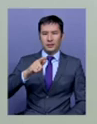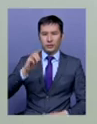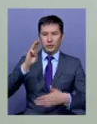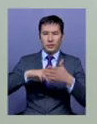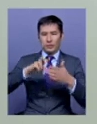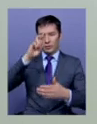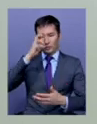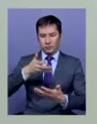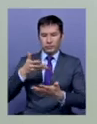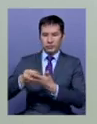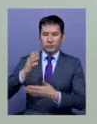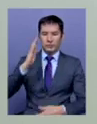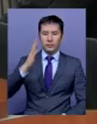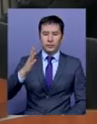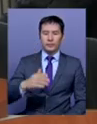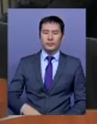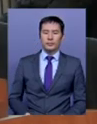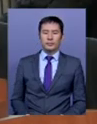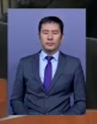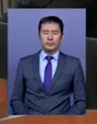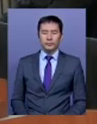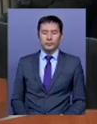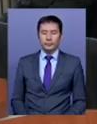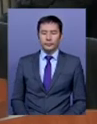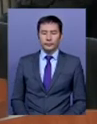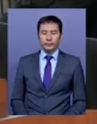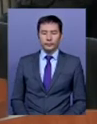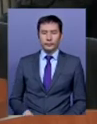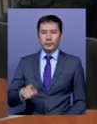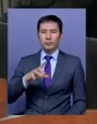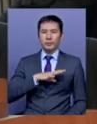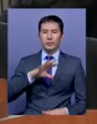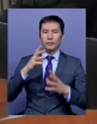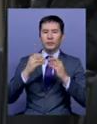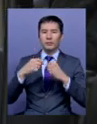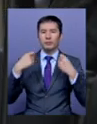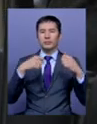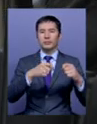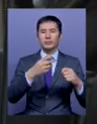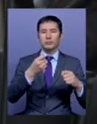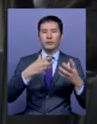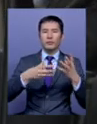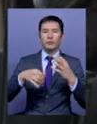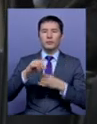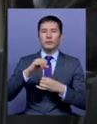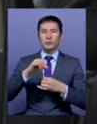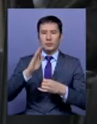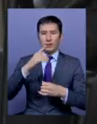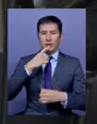міндеттелді. Барлығынан сот сараптамасына жұмсалған қаржы да өндіріліп алынады. Қазіргі таңда ұрланған дүниелер әскери бөлімге